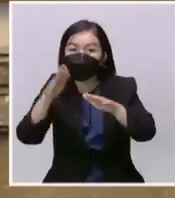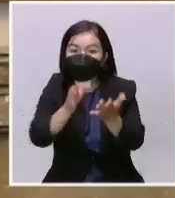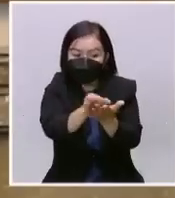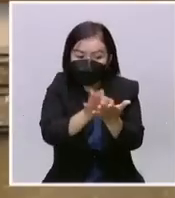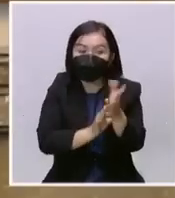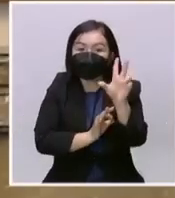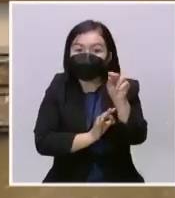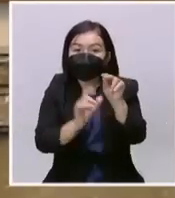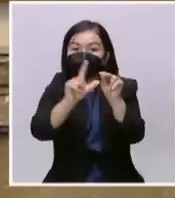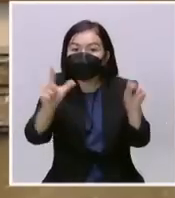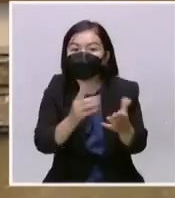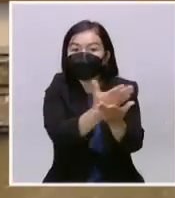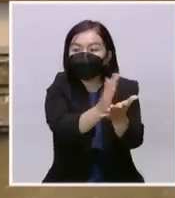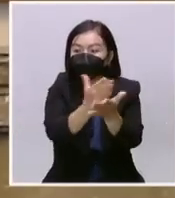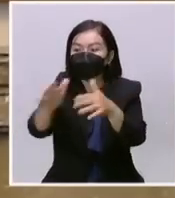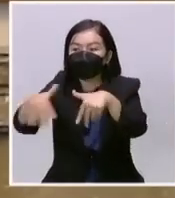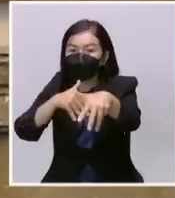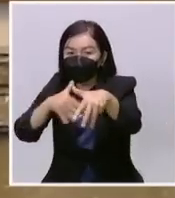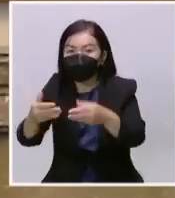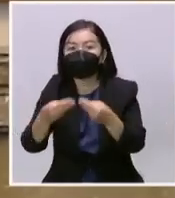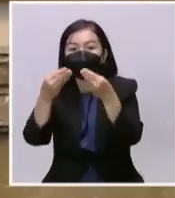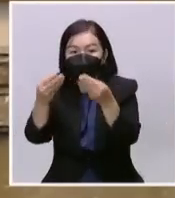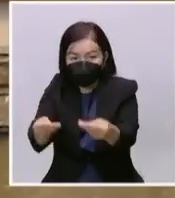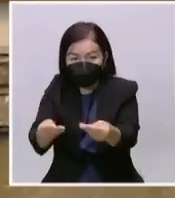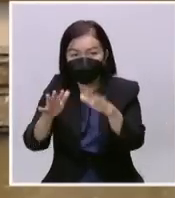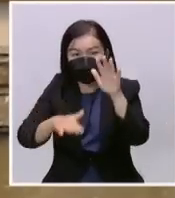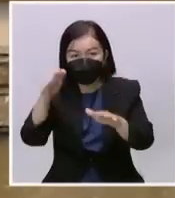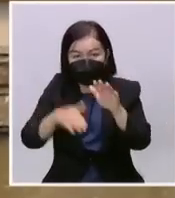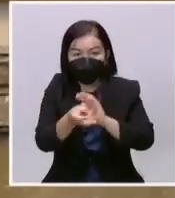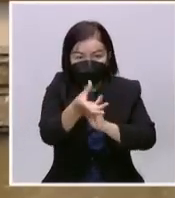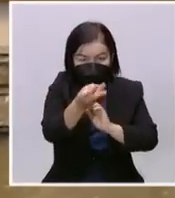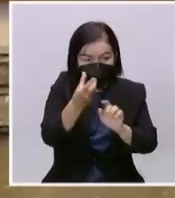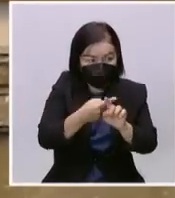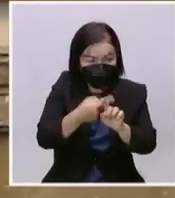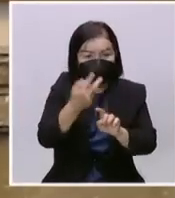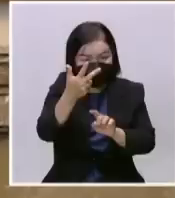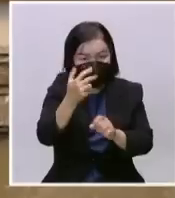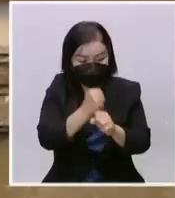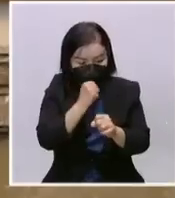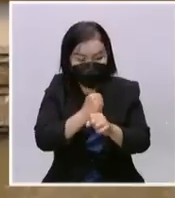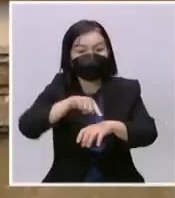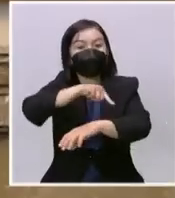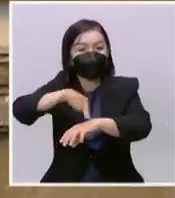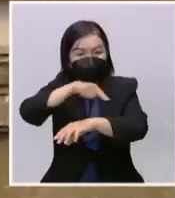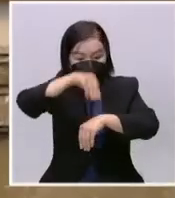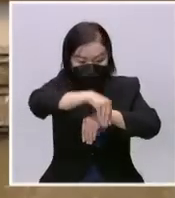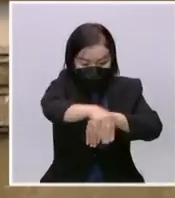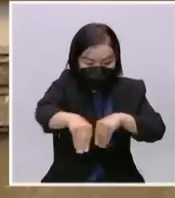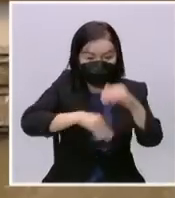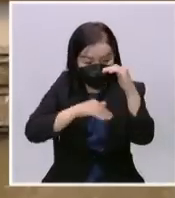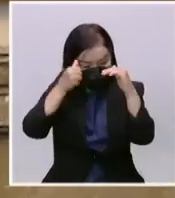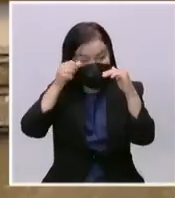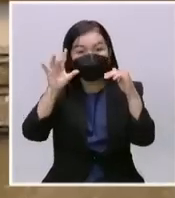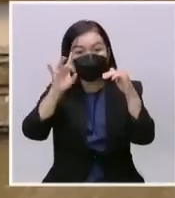ก็อย่างน้อยเราก็7ครับเท่า3เดือนนี้เหมือนกันนะครับแต่เราต้องใช้เวลา100วันนะครับ